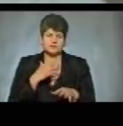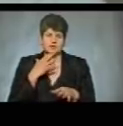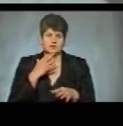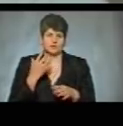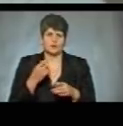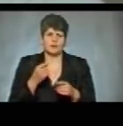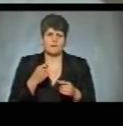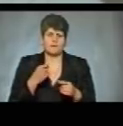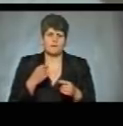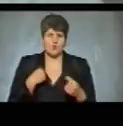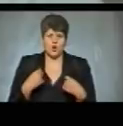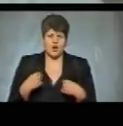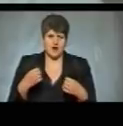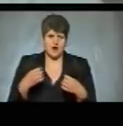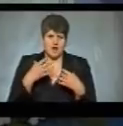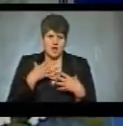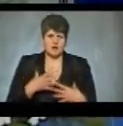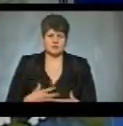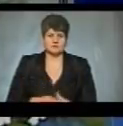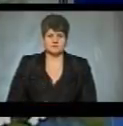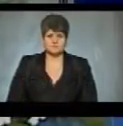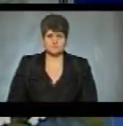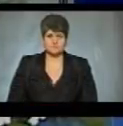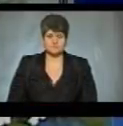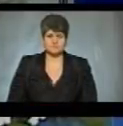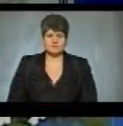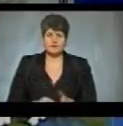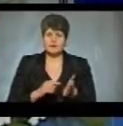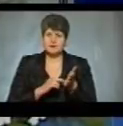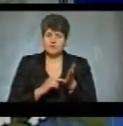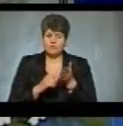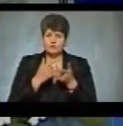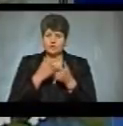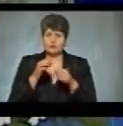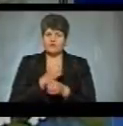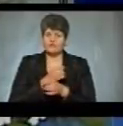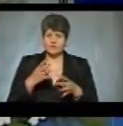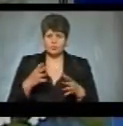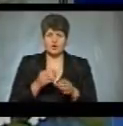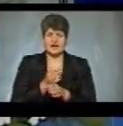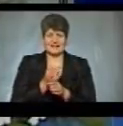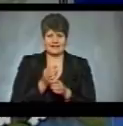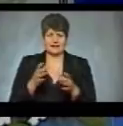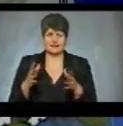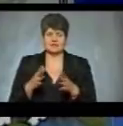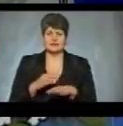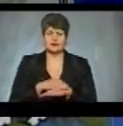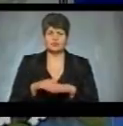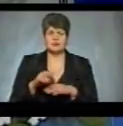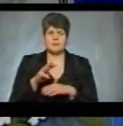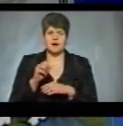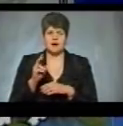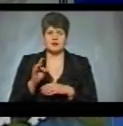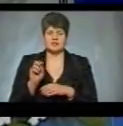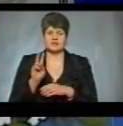і надіємося на виздоровлення. Зазначу, повідомлення про вибух гранати у будинку на вулиці Макаренка, 2 у